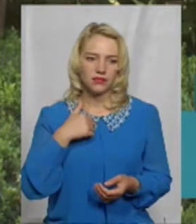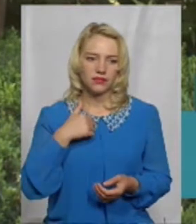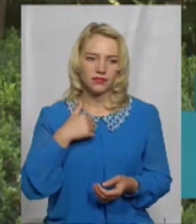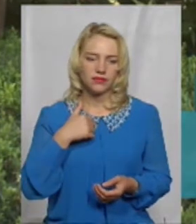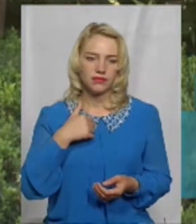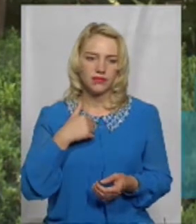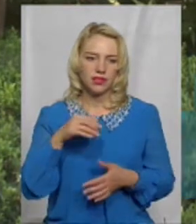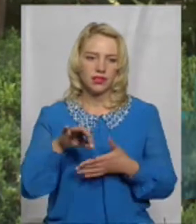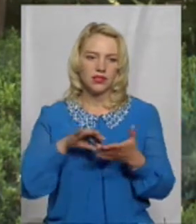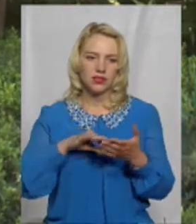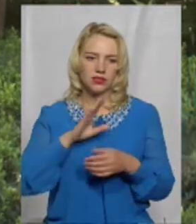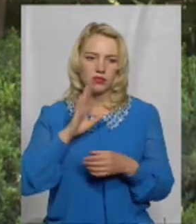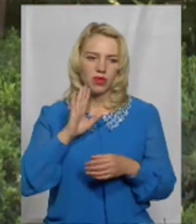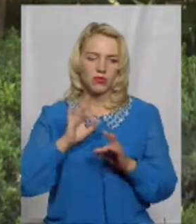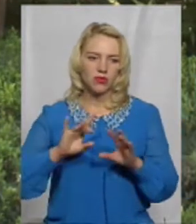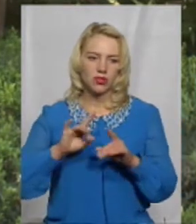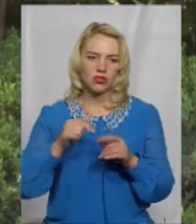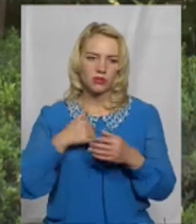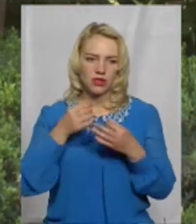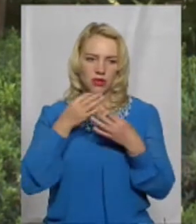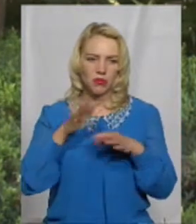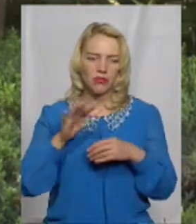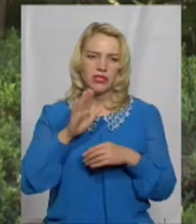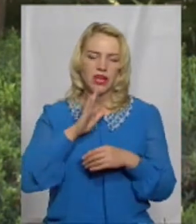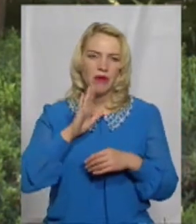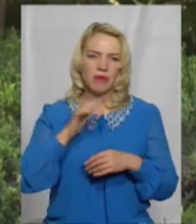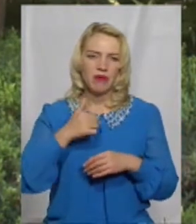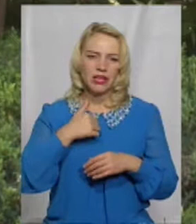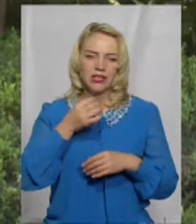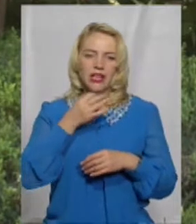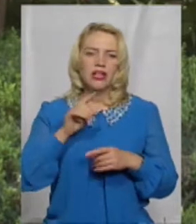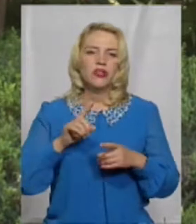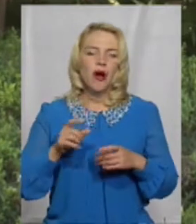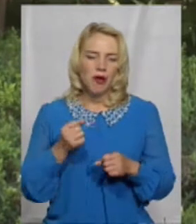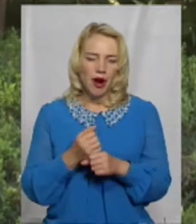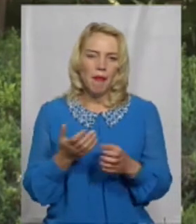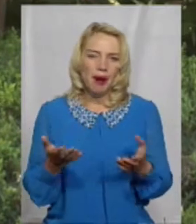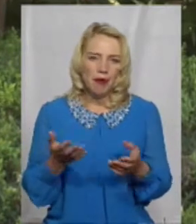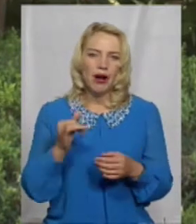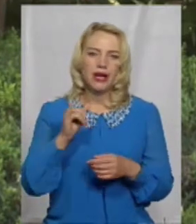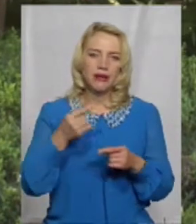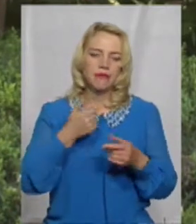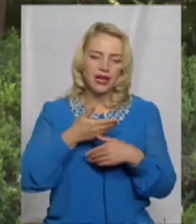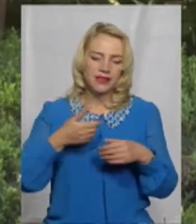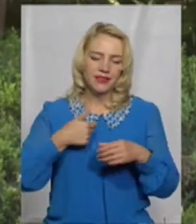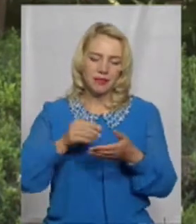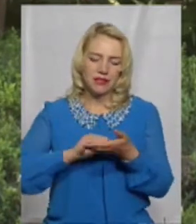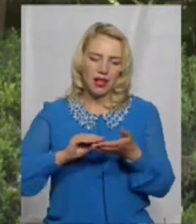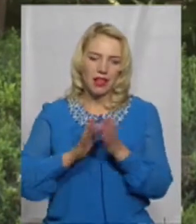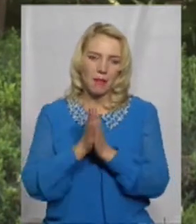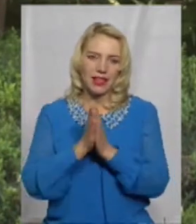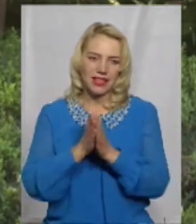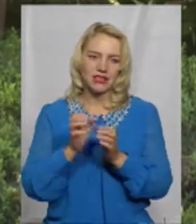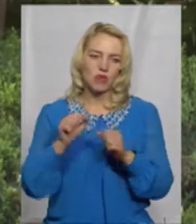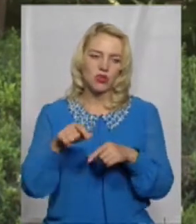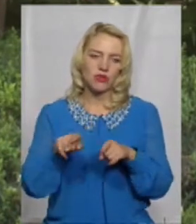Я тоді одразу мамі розказала, що мені не подобається, і вона мені казала, ну що ми зробимо. І тут я вирішила написати цю петицію, можливо, я би